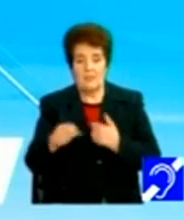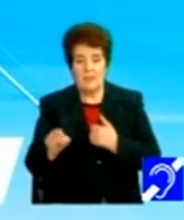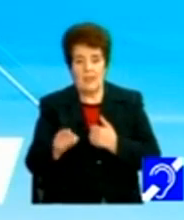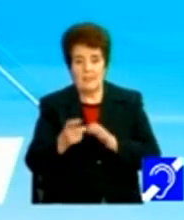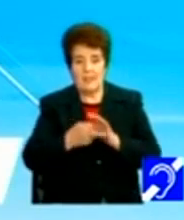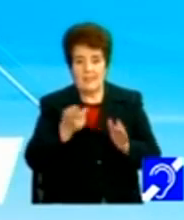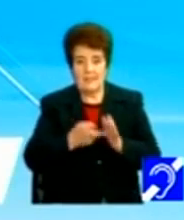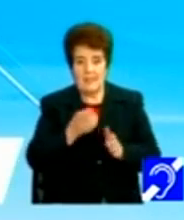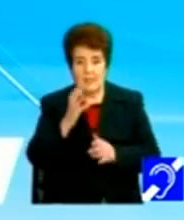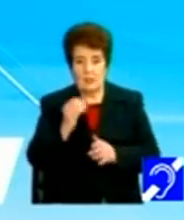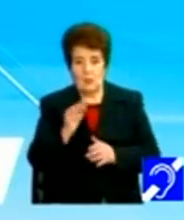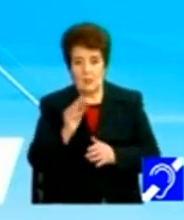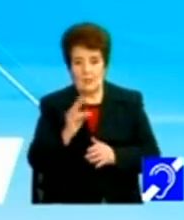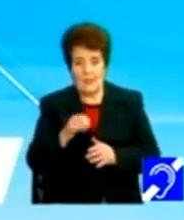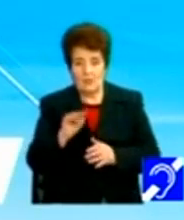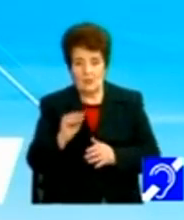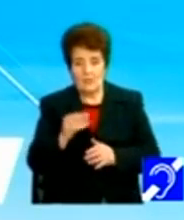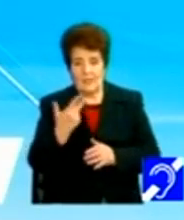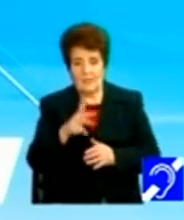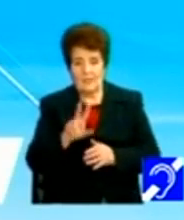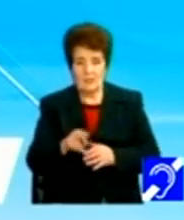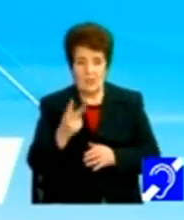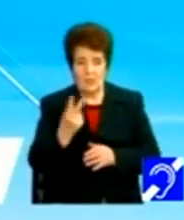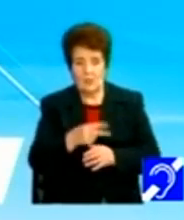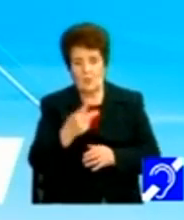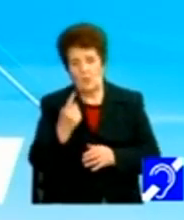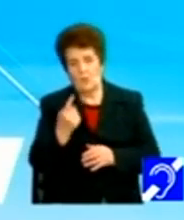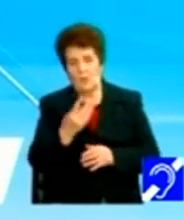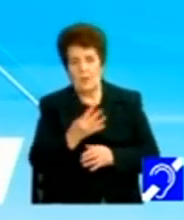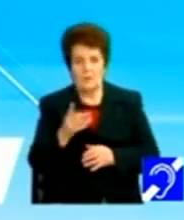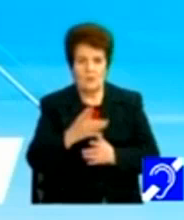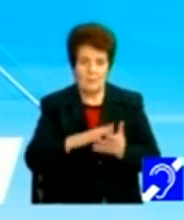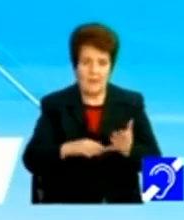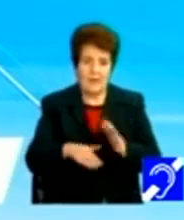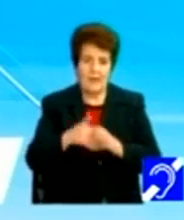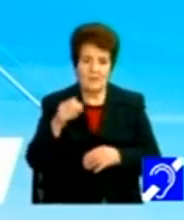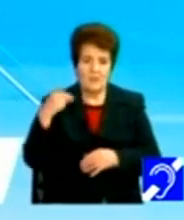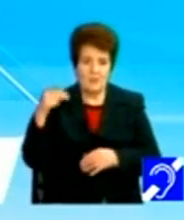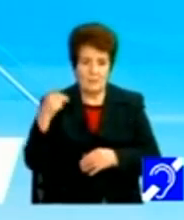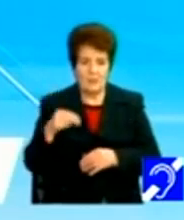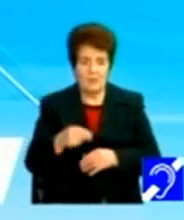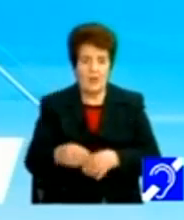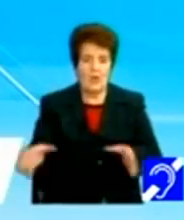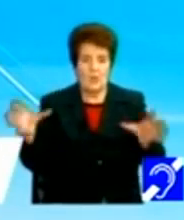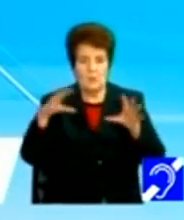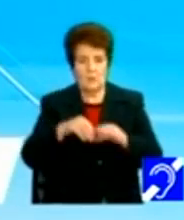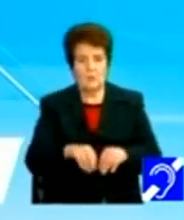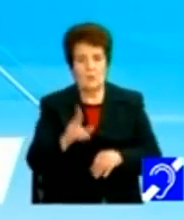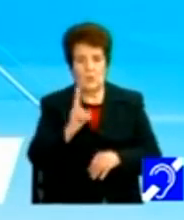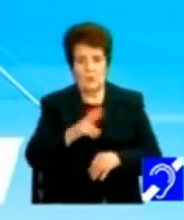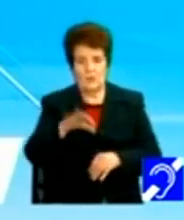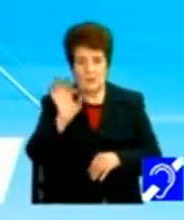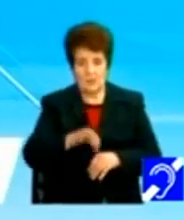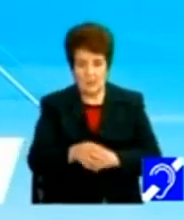sondaje 33 versus 2, 1, 4 și așa mai departe, la alegerile municipale, toți unioniștii împreună am luat